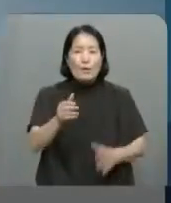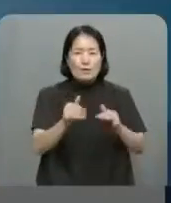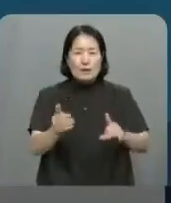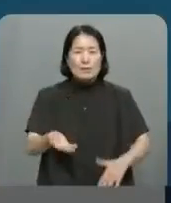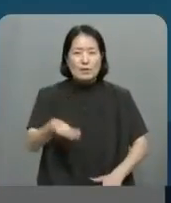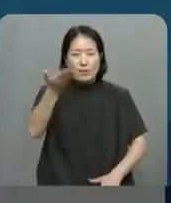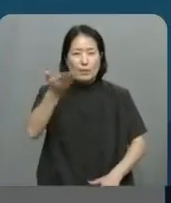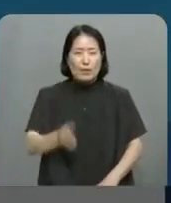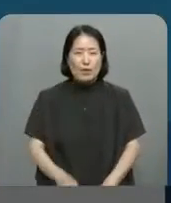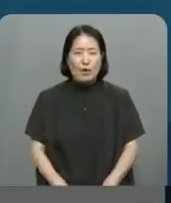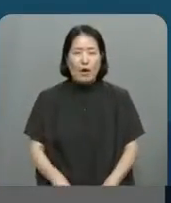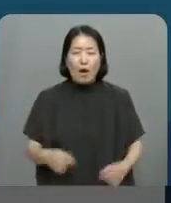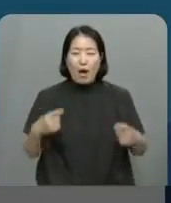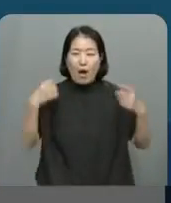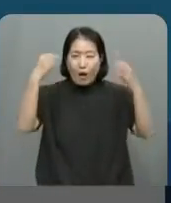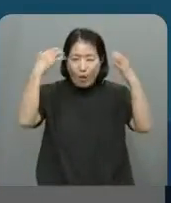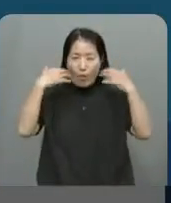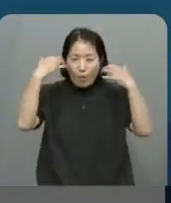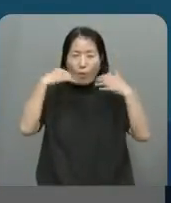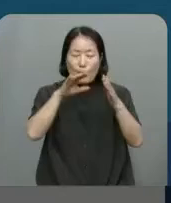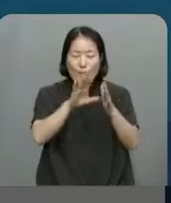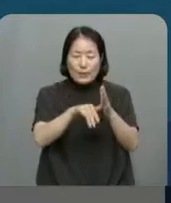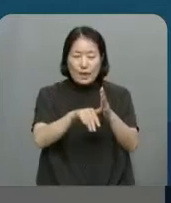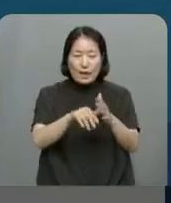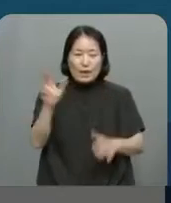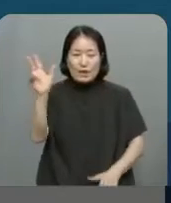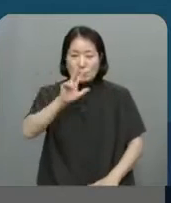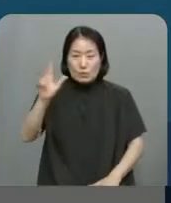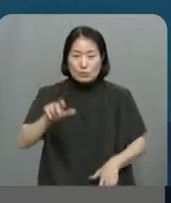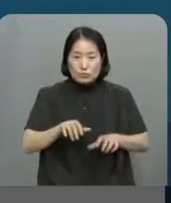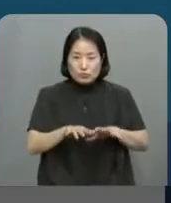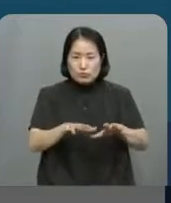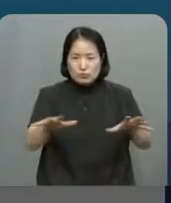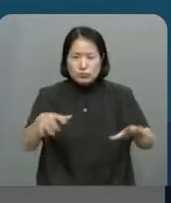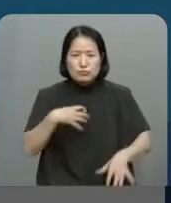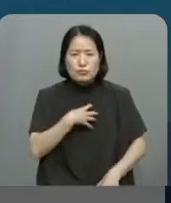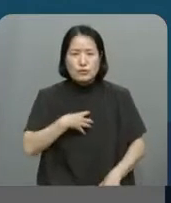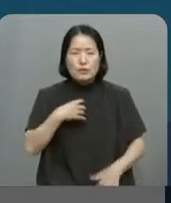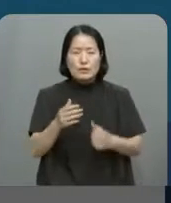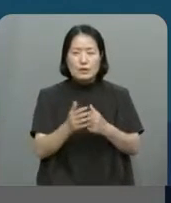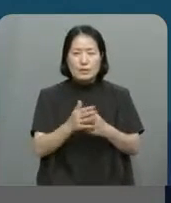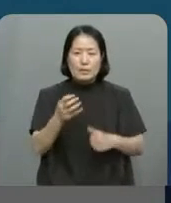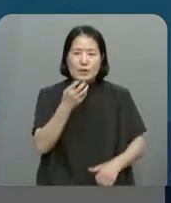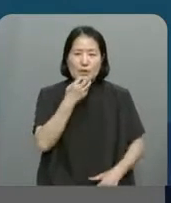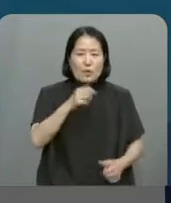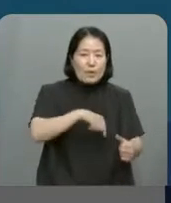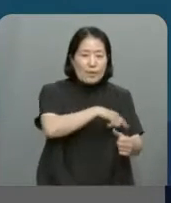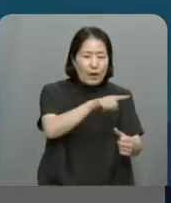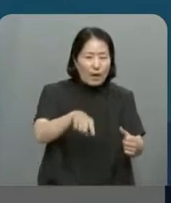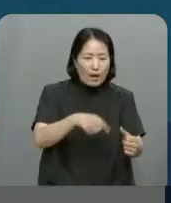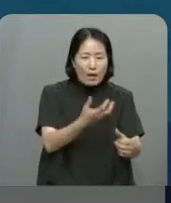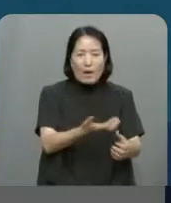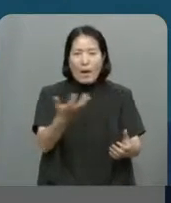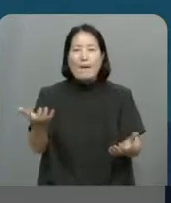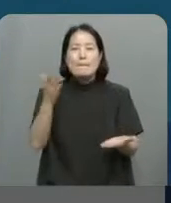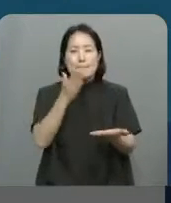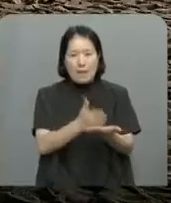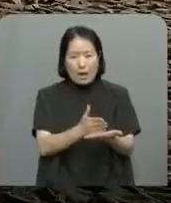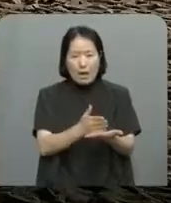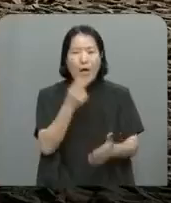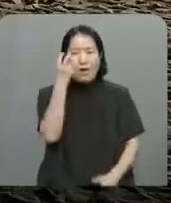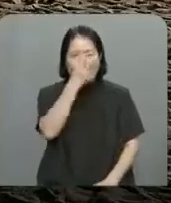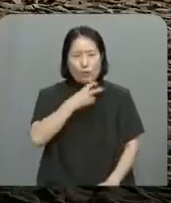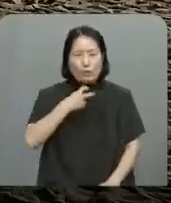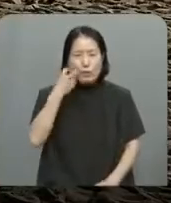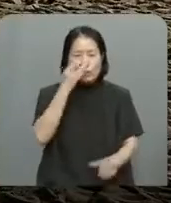넘습니다. 피서철을 앞두고 전국적인 감염 확산까지 우려되자 수도권 주민들에 대한 이동 자제 요청도 검토되고